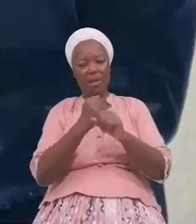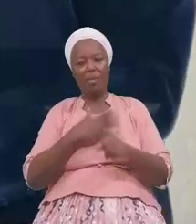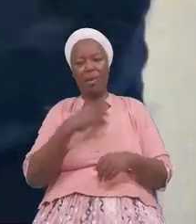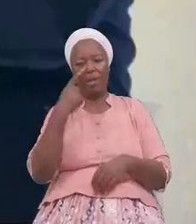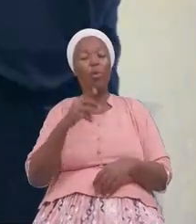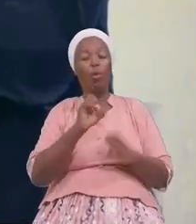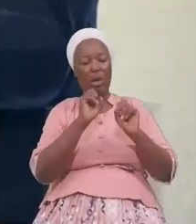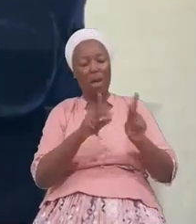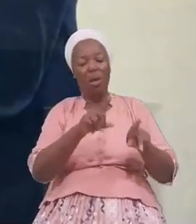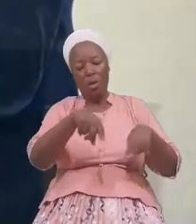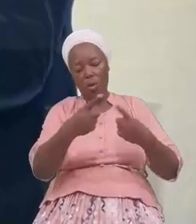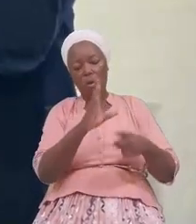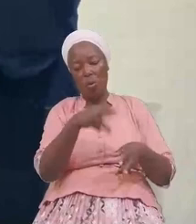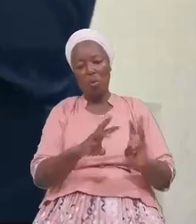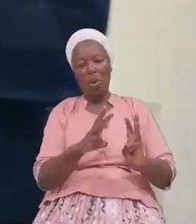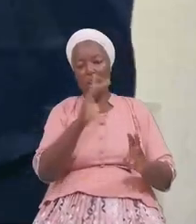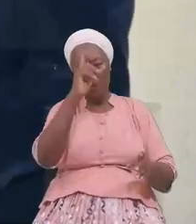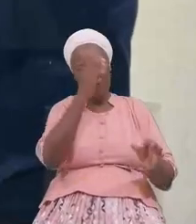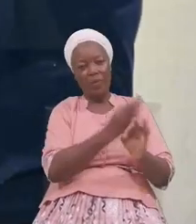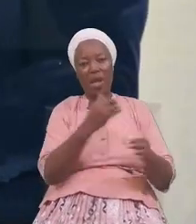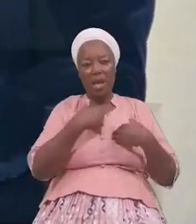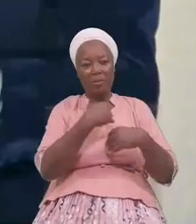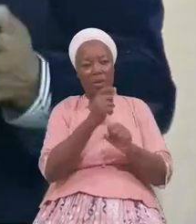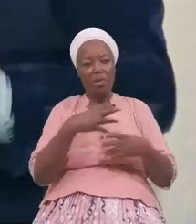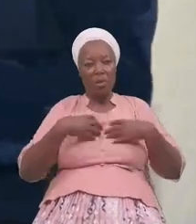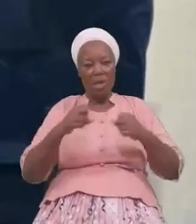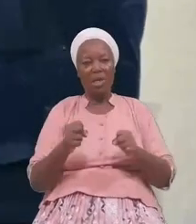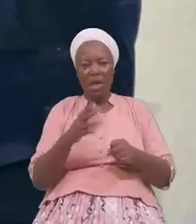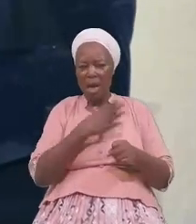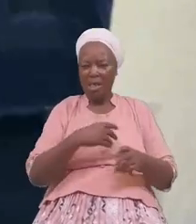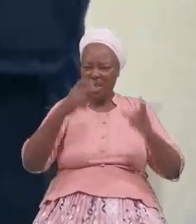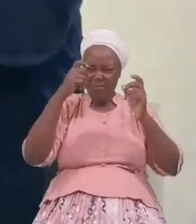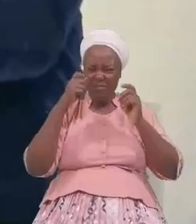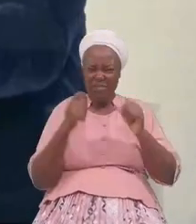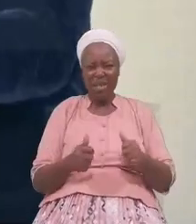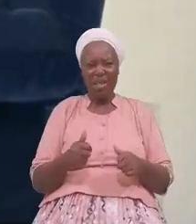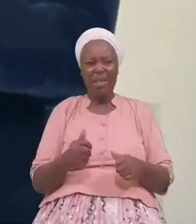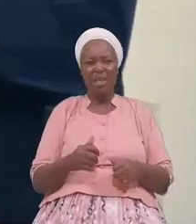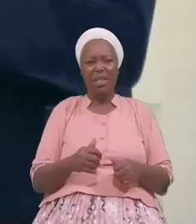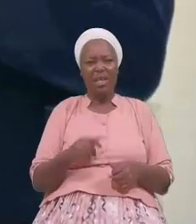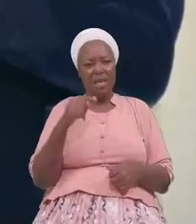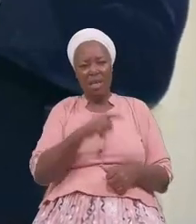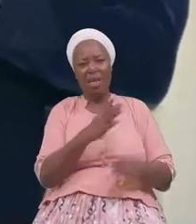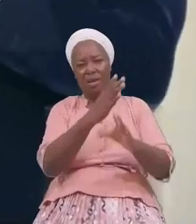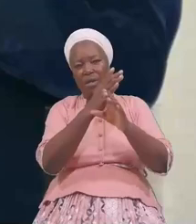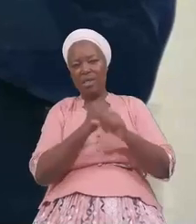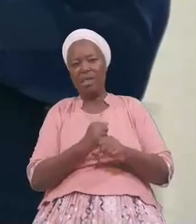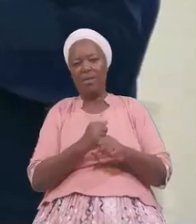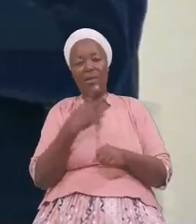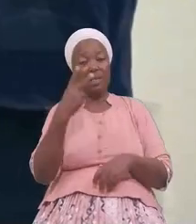Va, ta foi t'a sauvé. Et aussitôt, il recouvra la vue. Ce